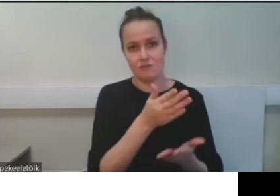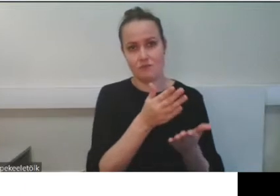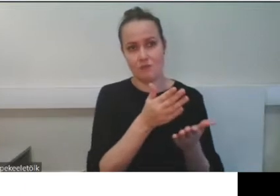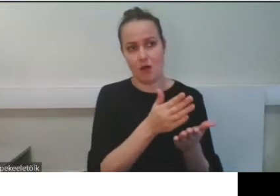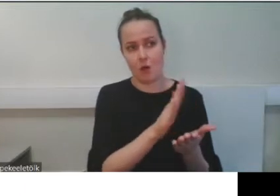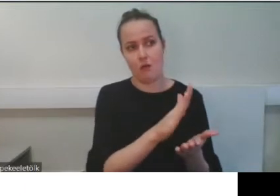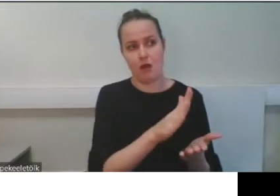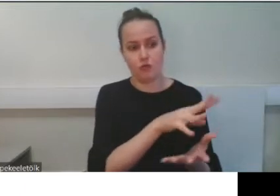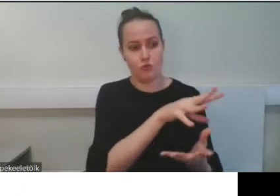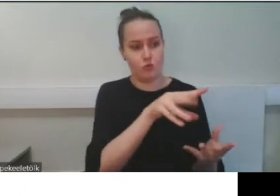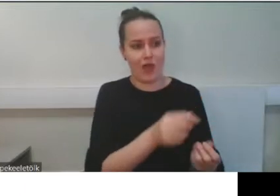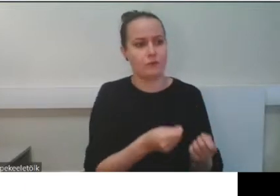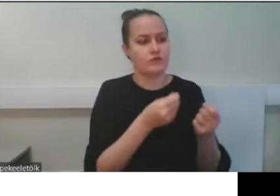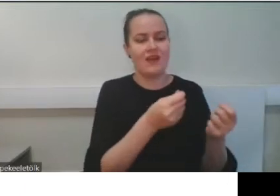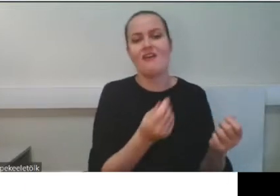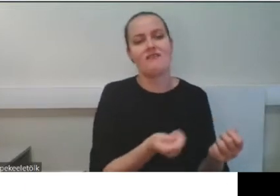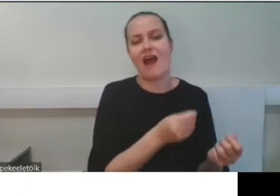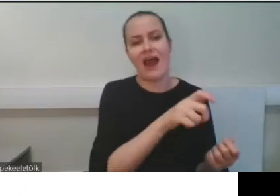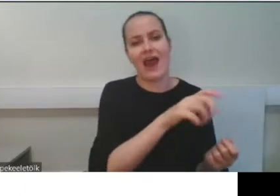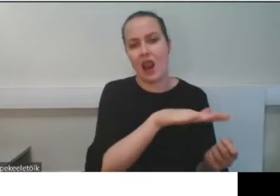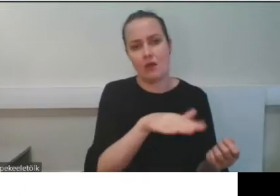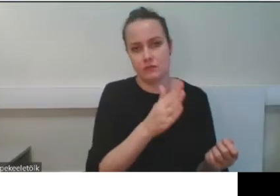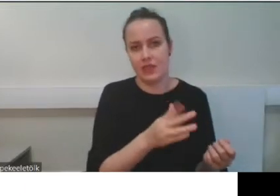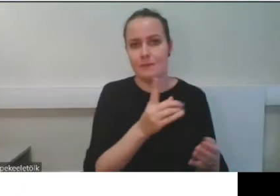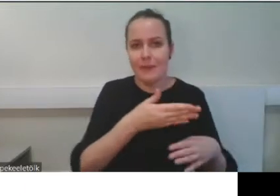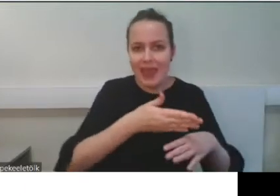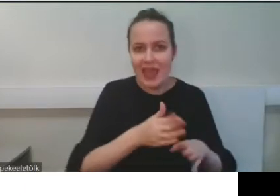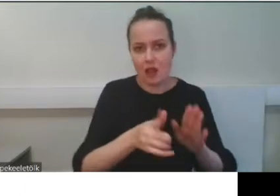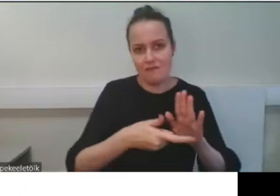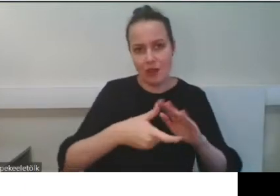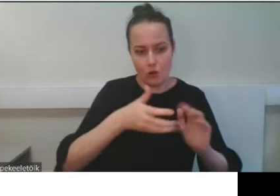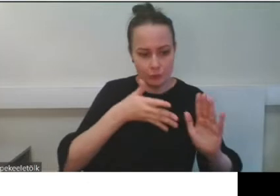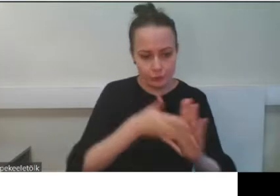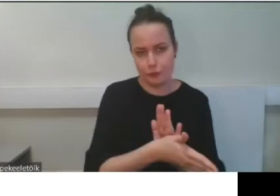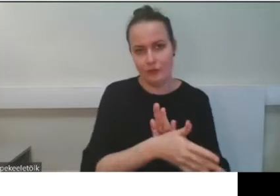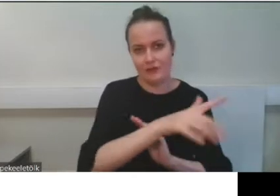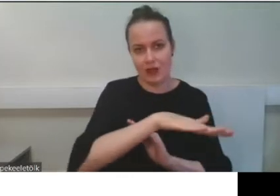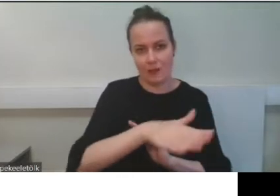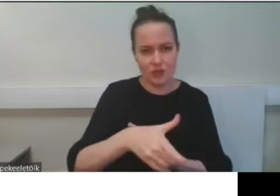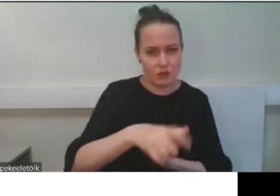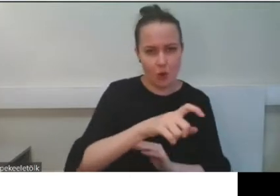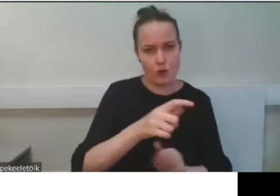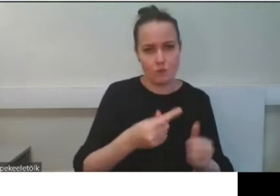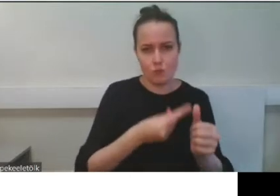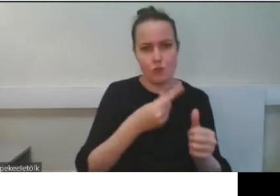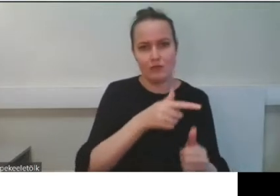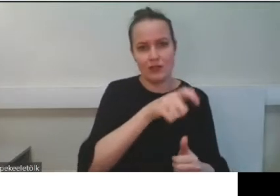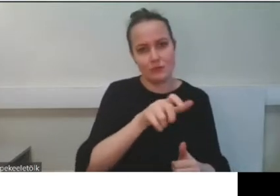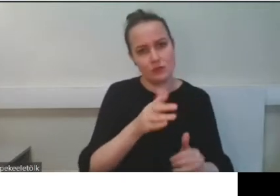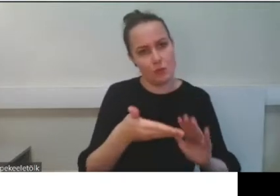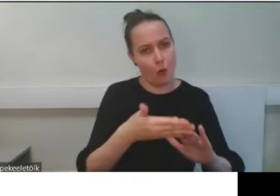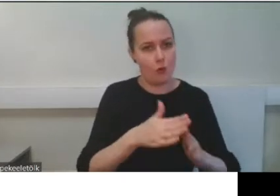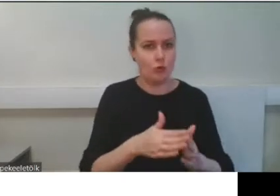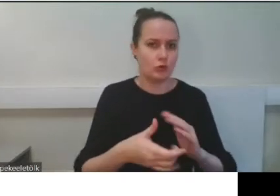absoluutse vaesuse määr on siis , vaadatakse siis seda , et kui paljude leibkondadel jääb siis